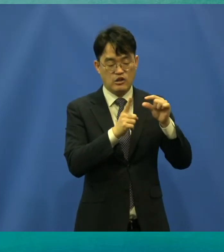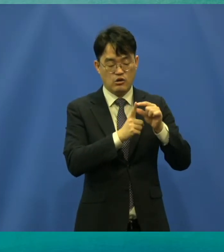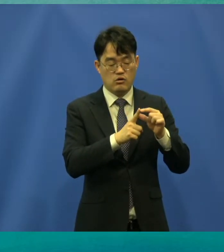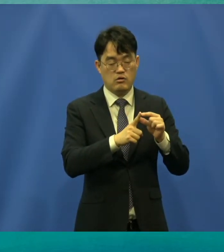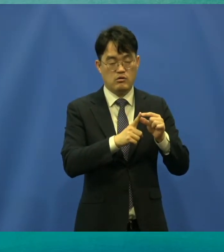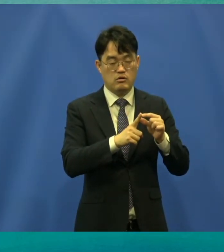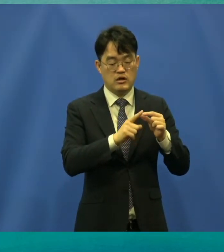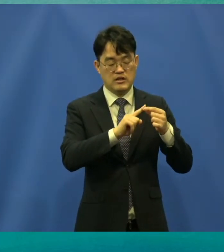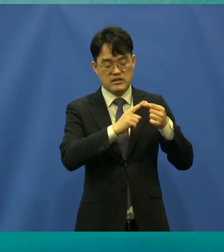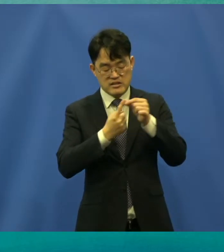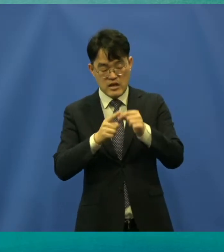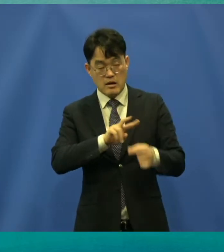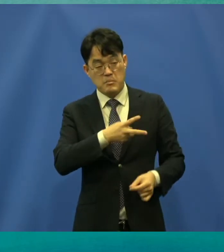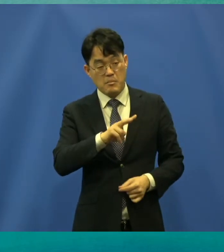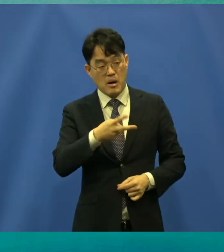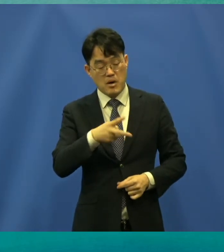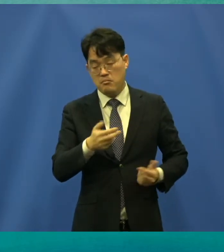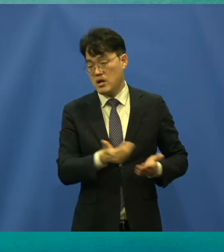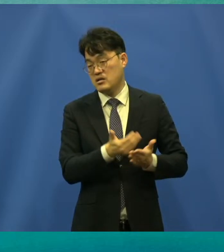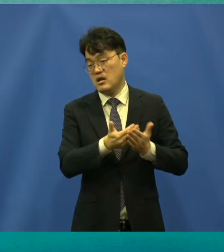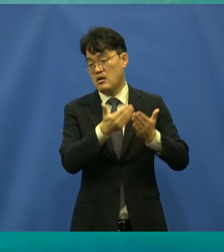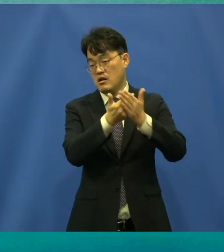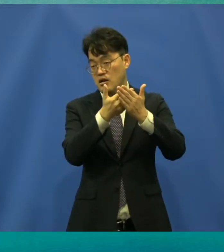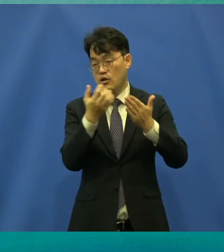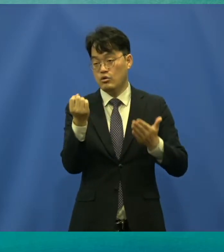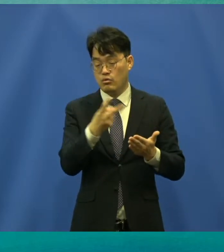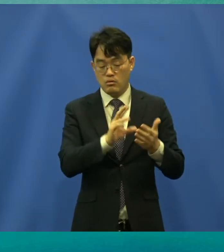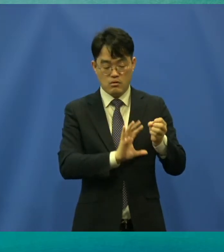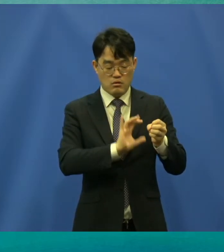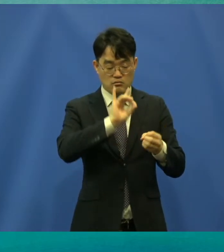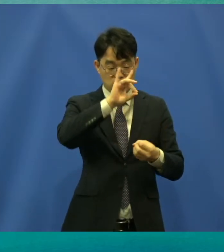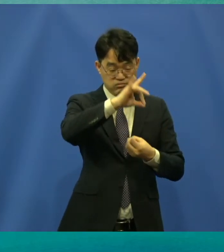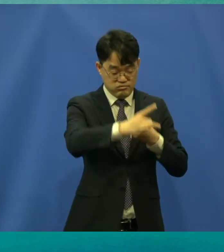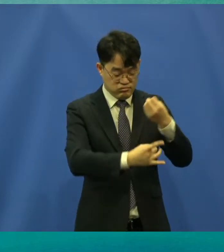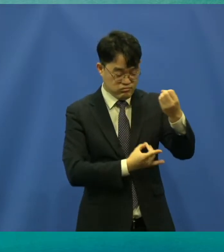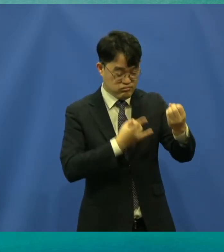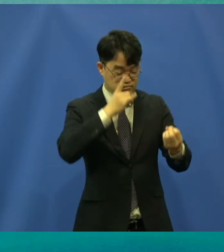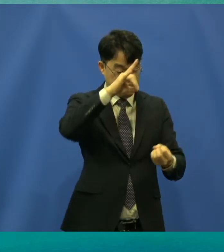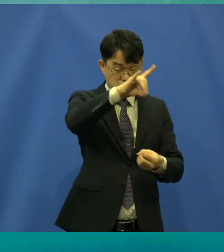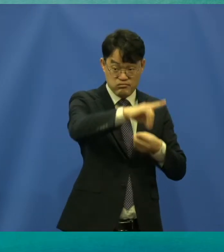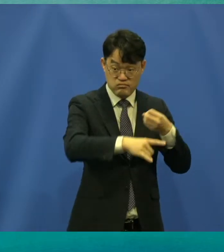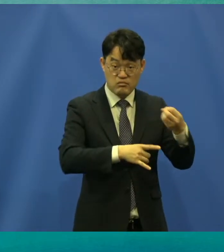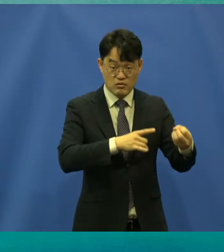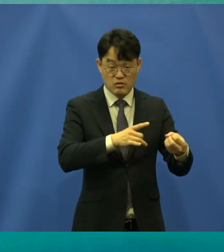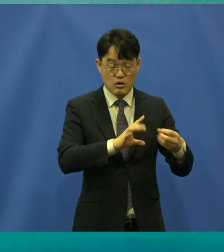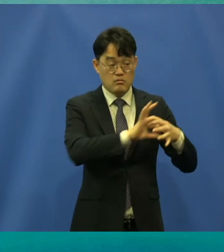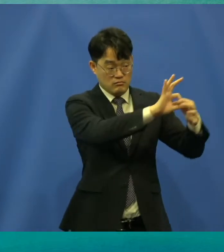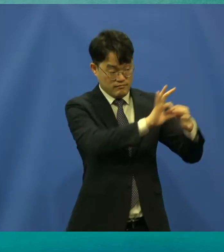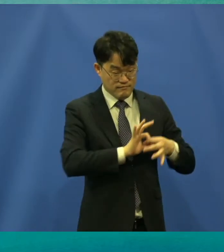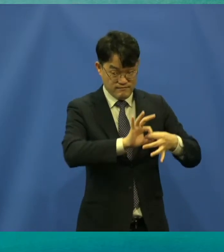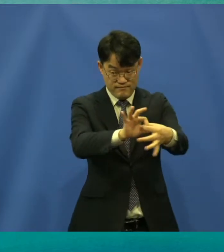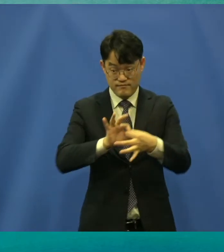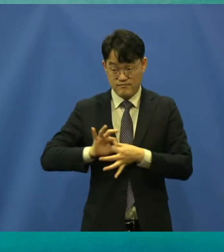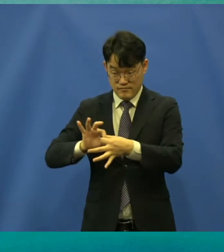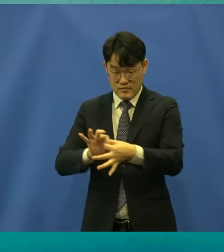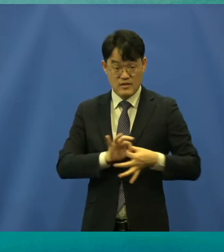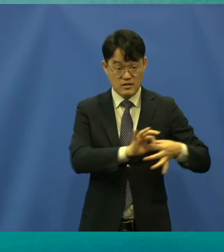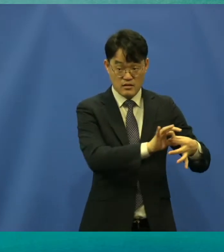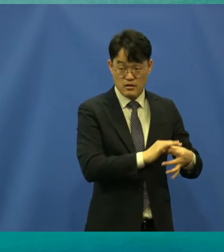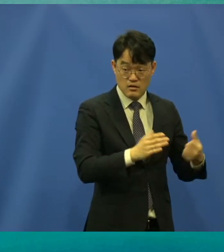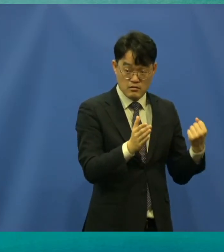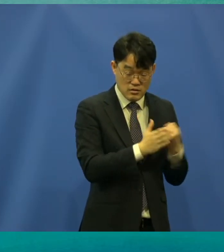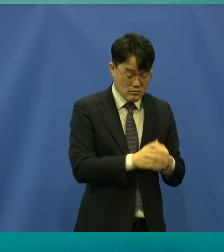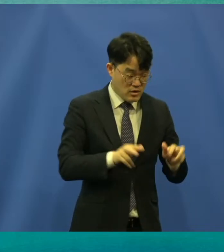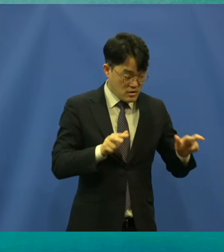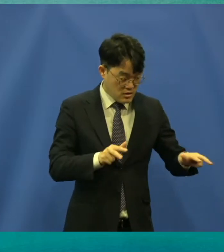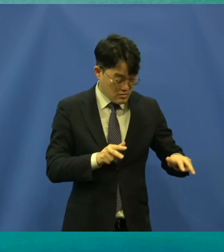인공위성으로 모든 민족과 작은 부족까지 피그미 종족같이 아주 작은 민족이 끊임없이 이동하는 민족까지 다